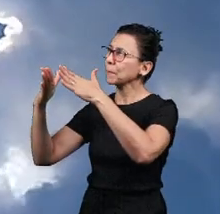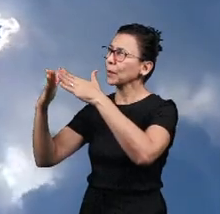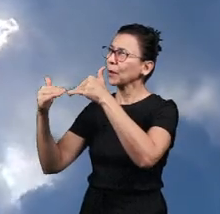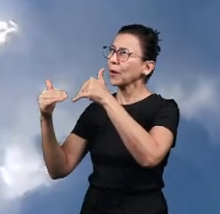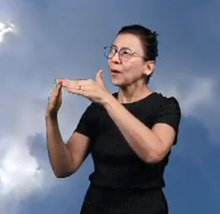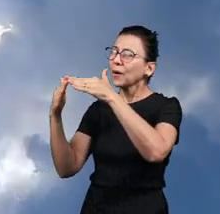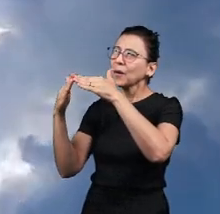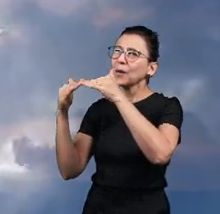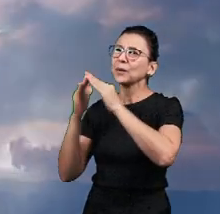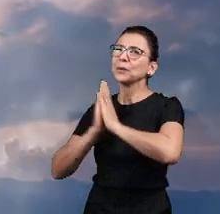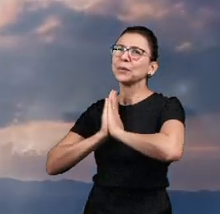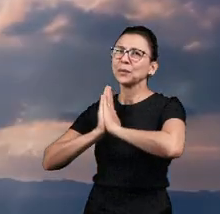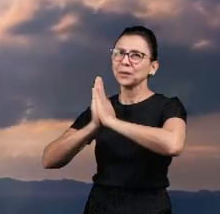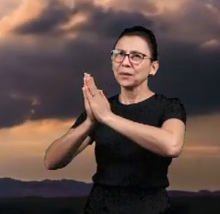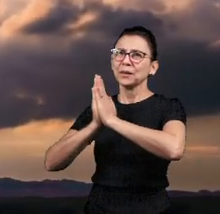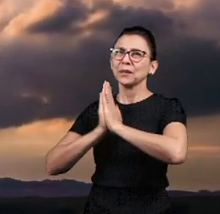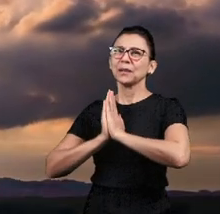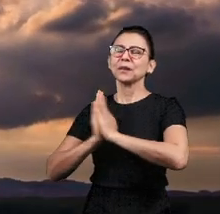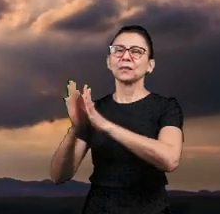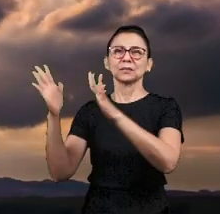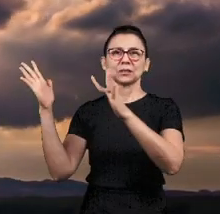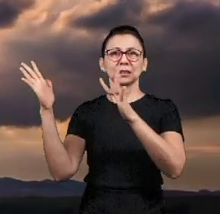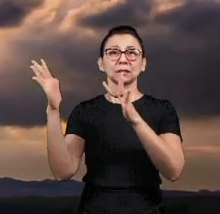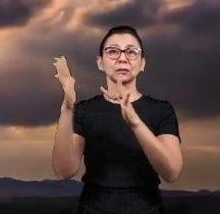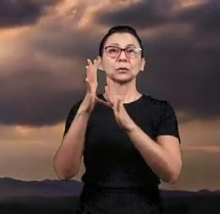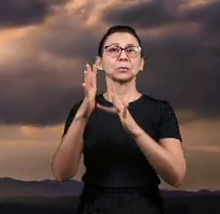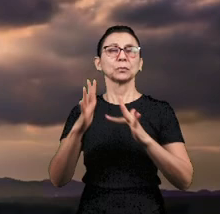sempre todo, ó